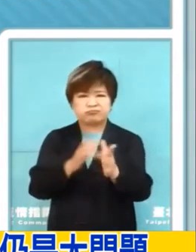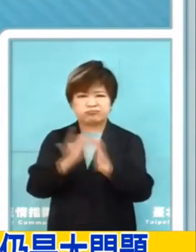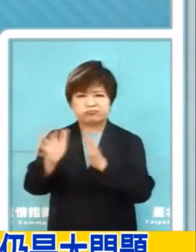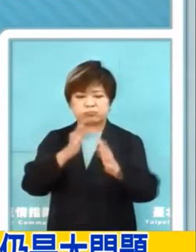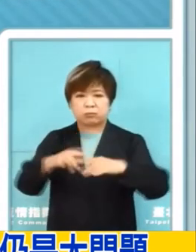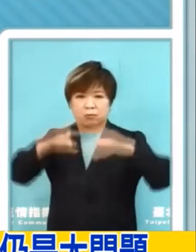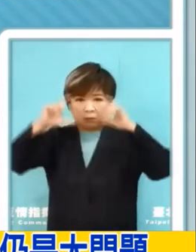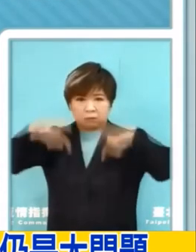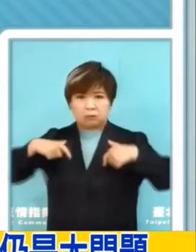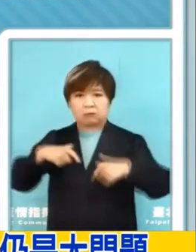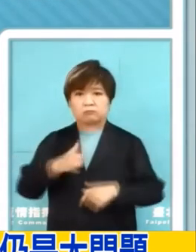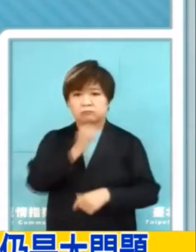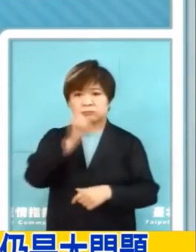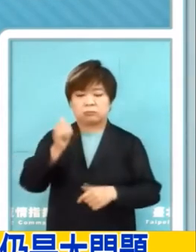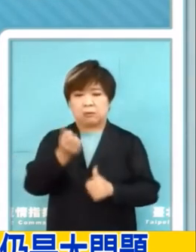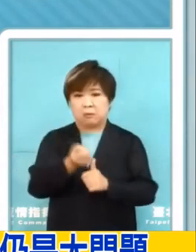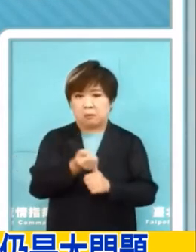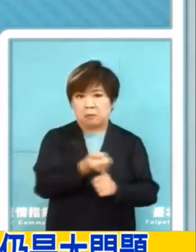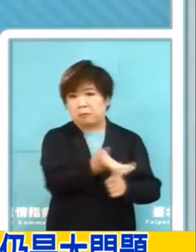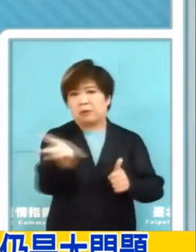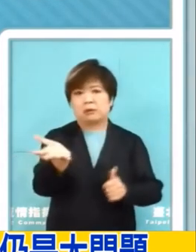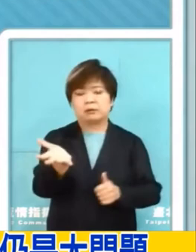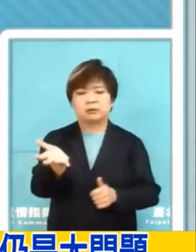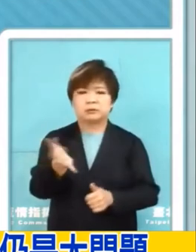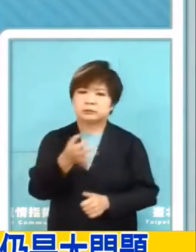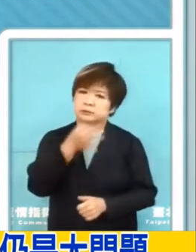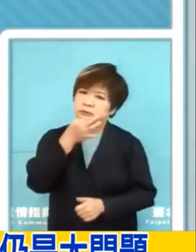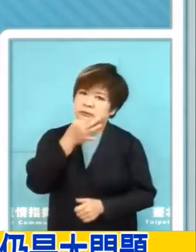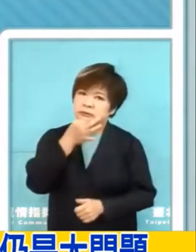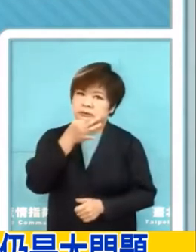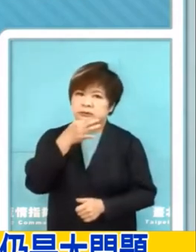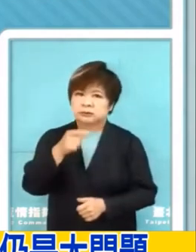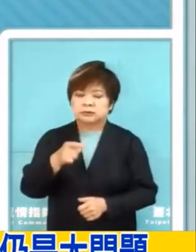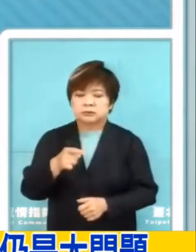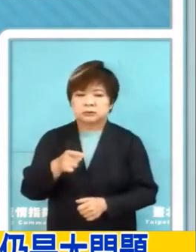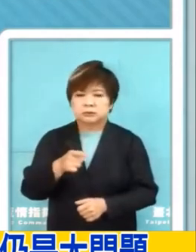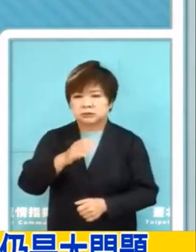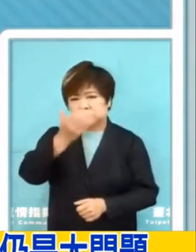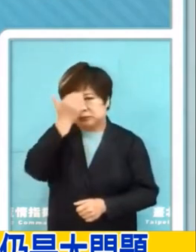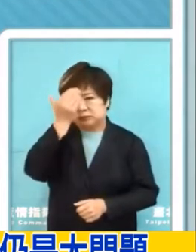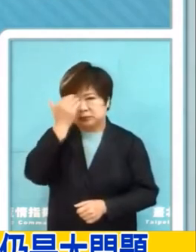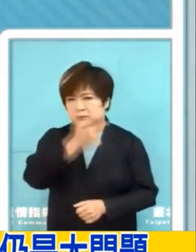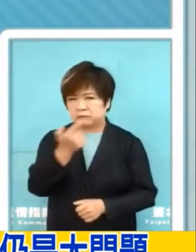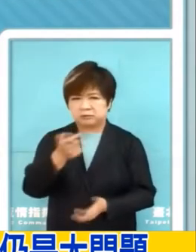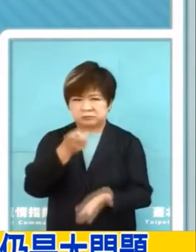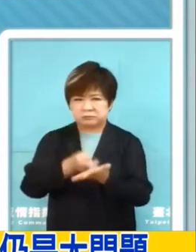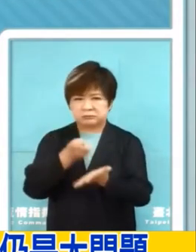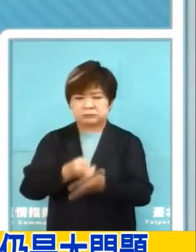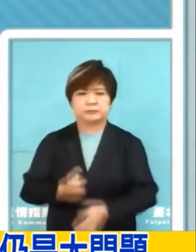的话，再传染出去，那还是那六来就进台湾了，所以还是很严重。